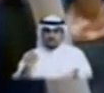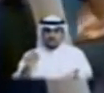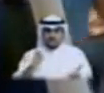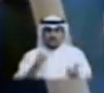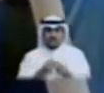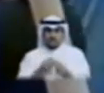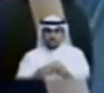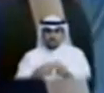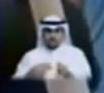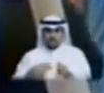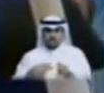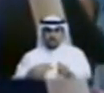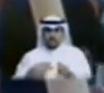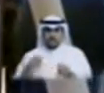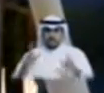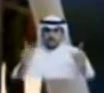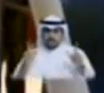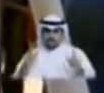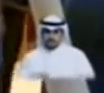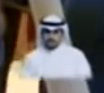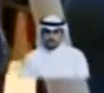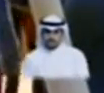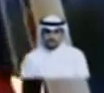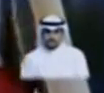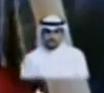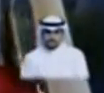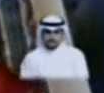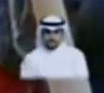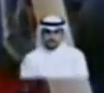في إكسبو ميلانو. أحمد الطراح، تلفزيون دولة الكويت، إكسبو ميلانو.